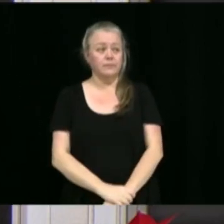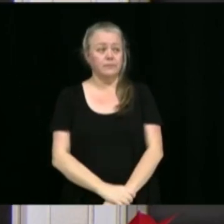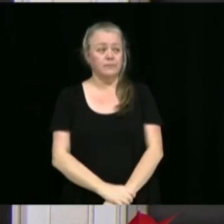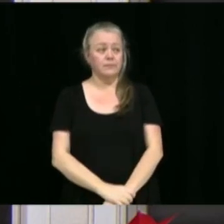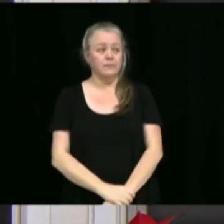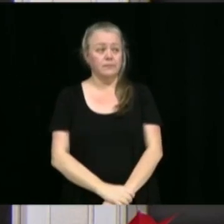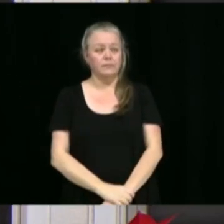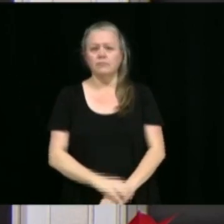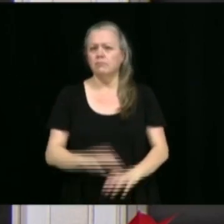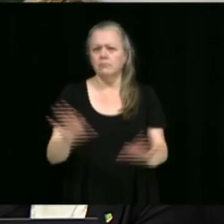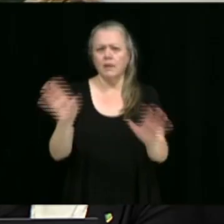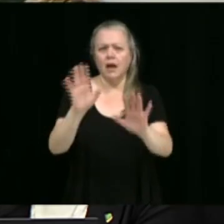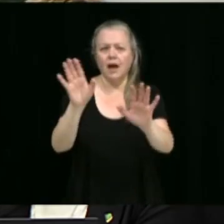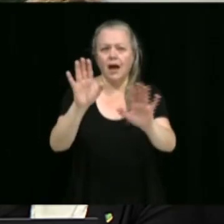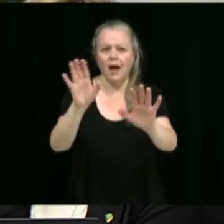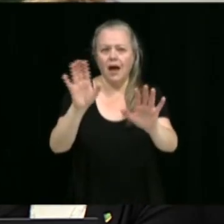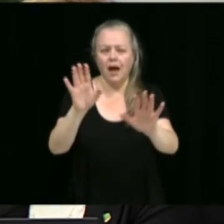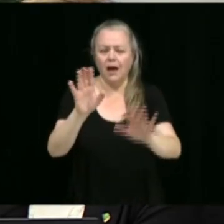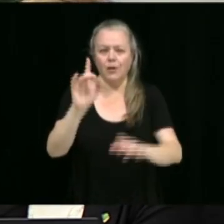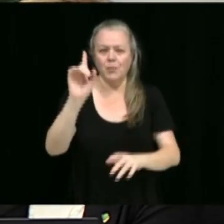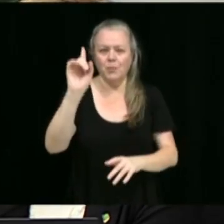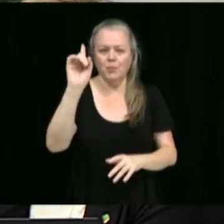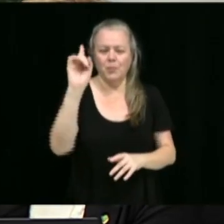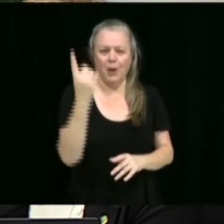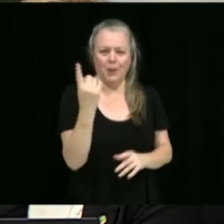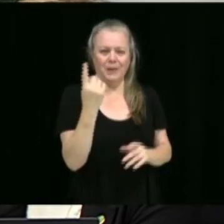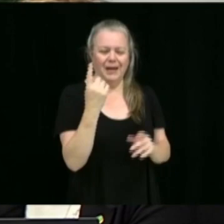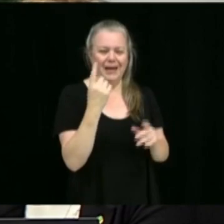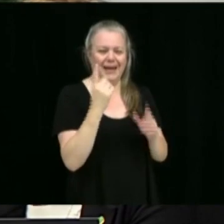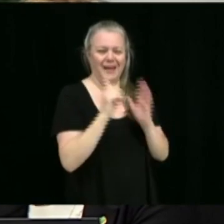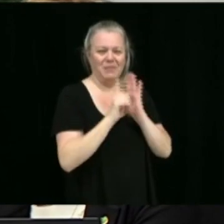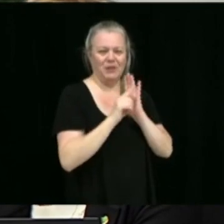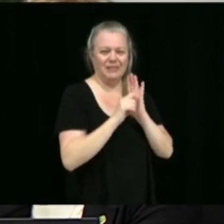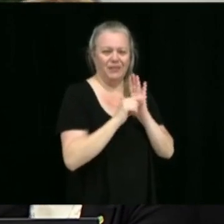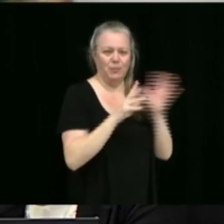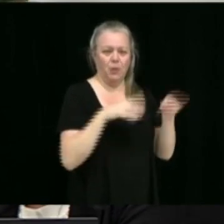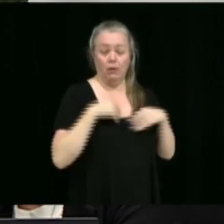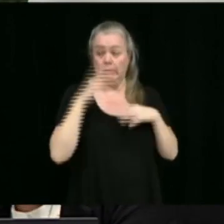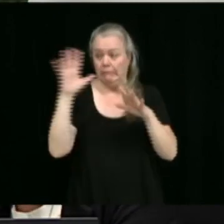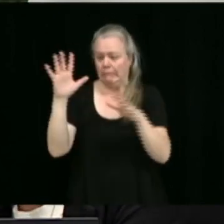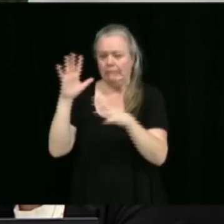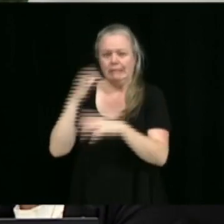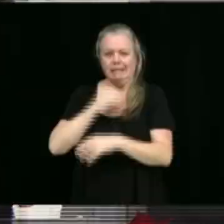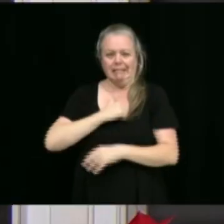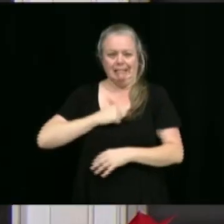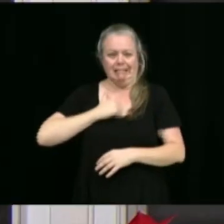Adoption des procès-verbaux. Ah, je suis pas dans la bonne séance, excusez-moi.